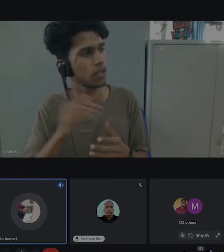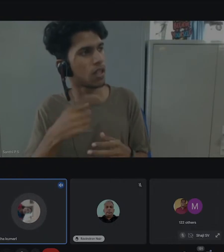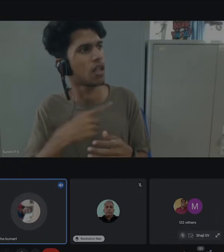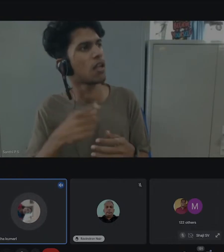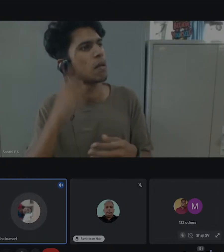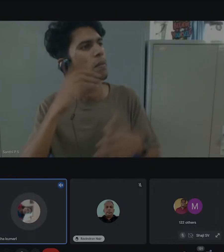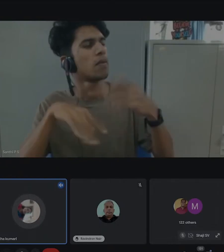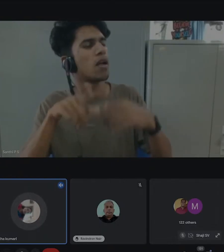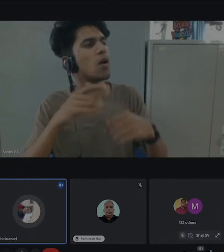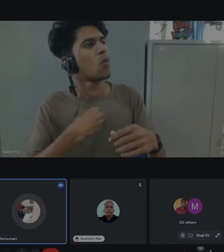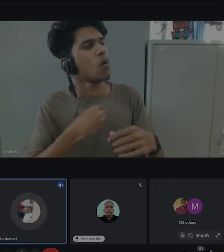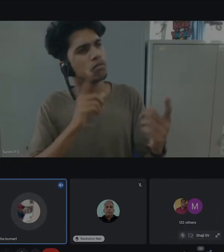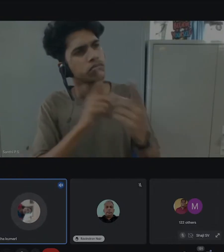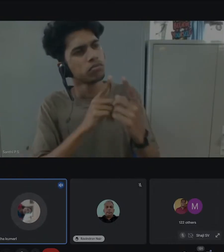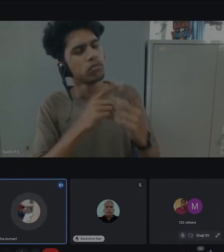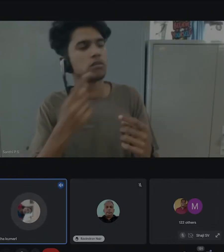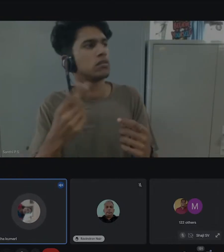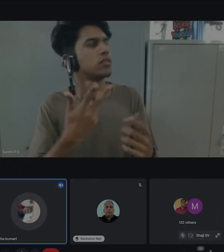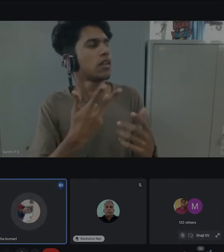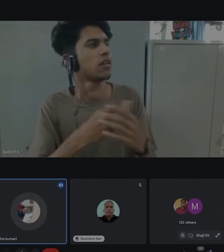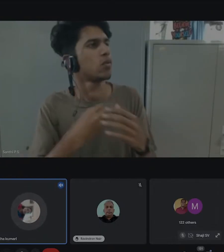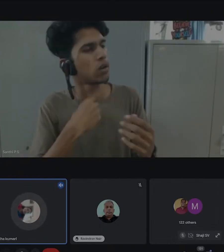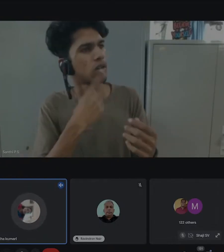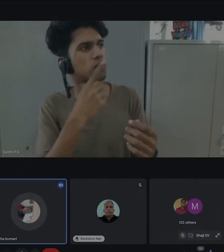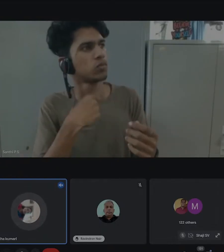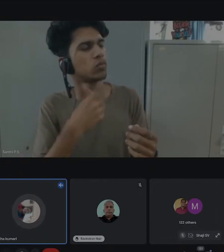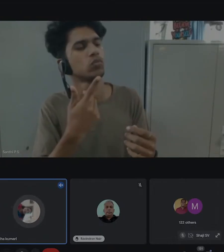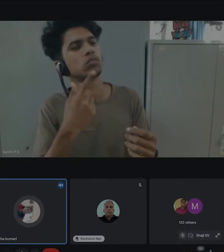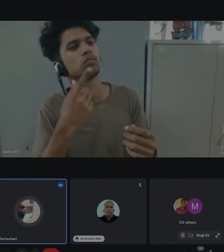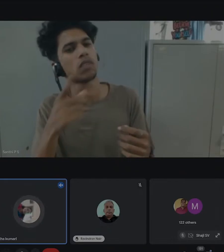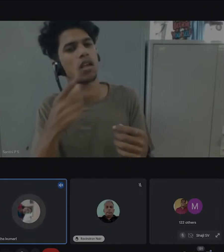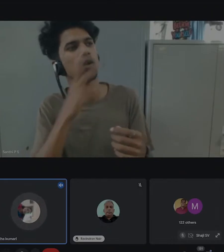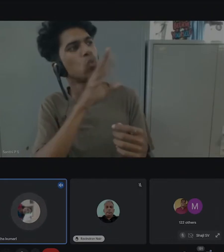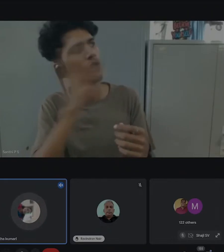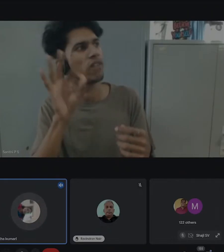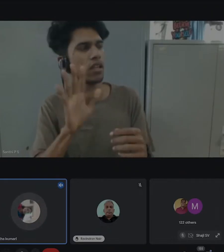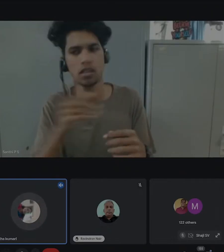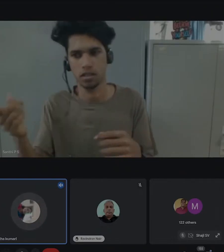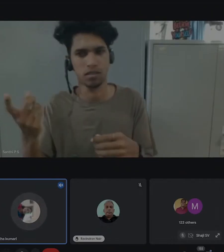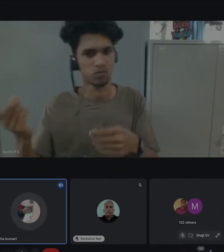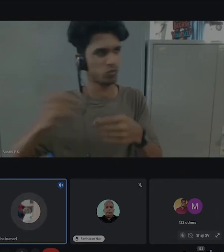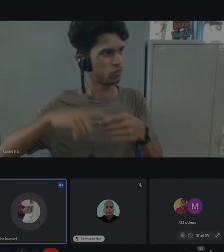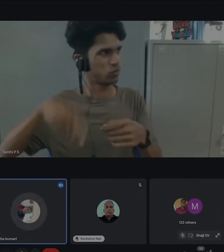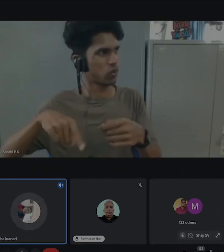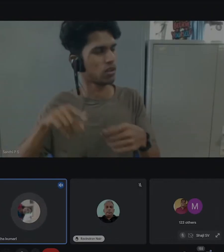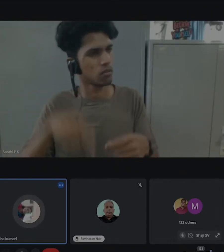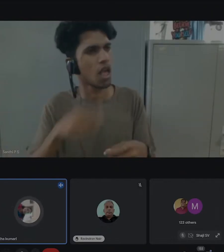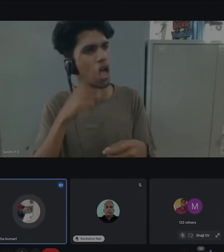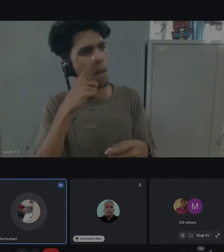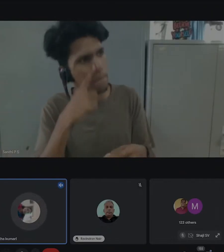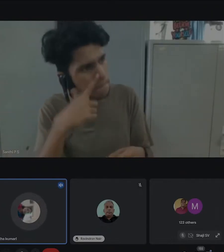കൊണ്ടാക്കാനാണ് ഡോക്ടർ നിർദ്ദേശിച്ചത്. ഇപ്പം ഒരു 2 ആഴ്ച ആയുള്ളൂ നമുക്ക് കിട്ടിയിട്ട്. ഇപ്പൊ ചെറുതായിട്ട് അമ്മ എന്നൊക്കെ വിളിച്ച് വരണുണ്ട്. അപ്പൊ